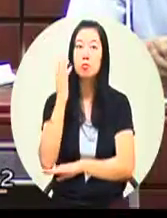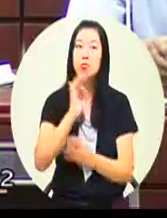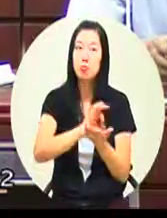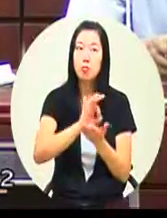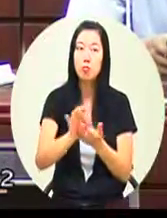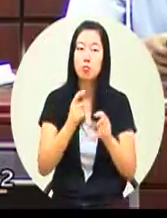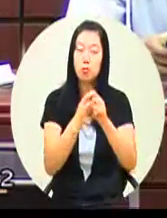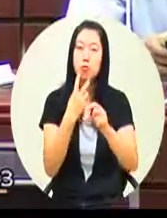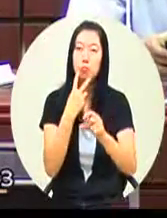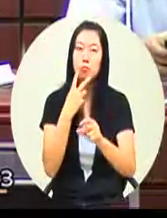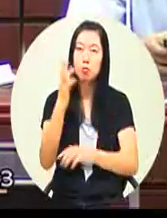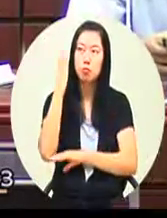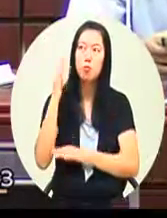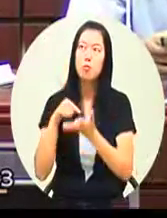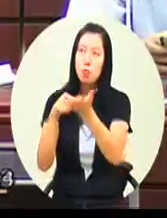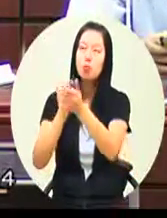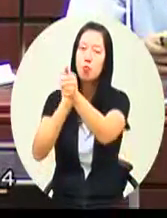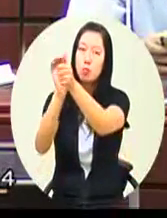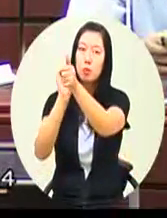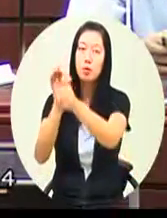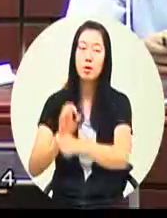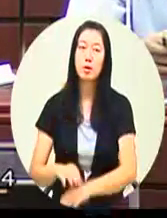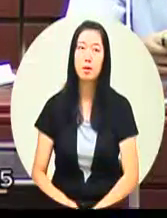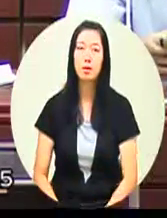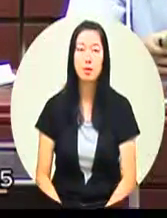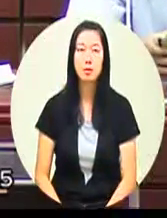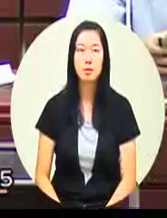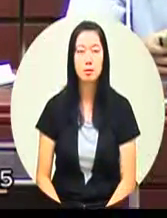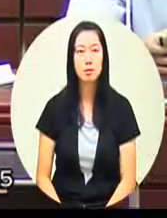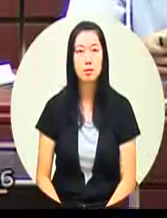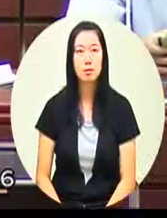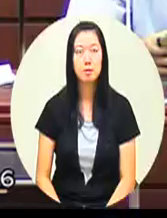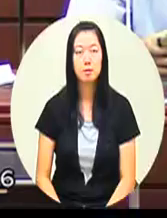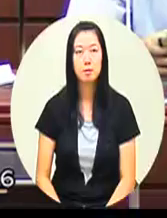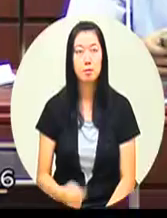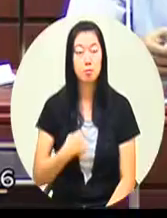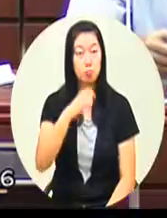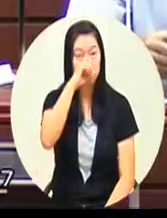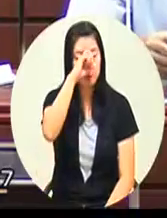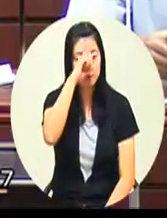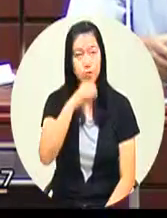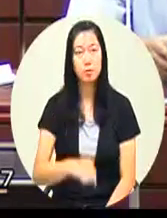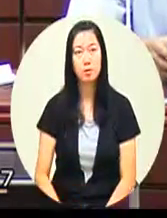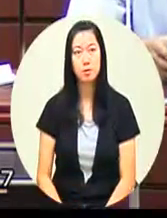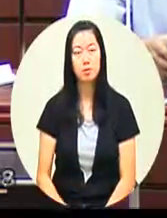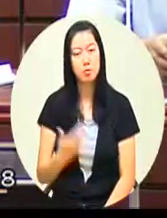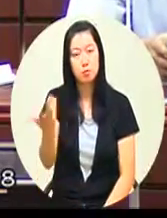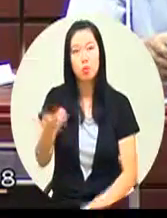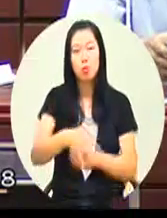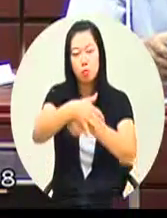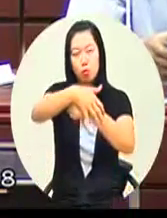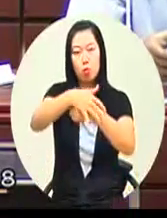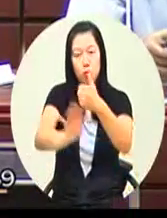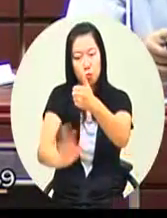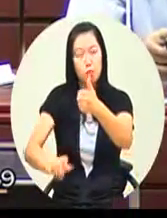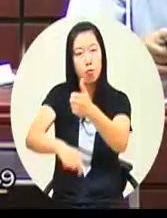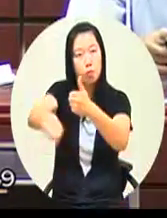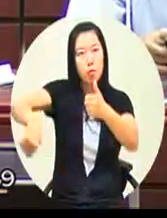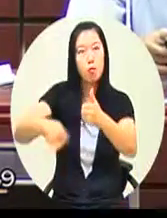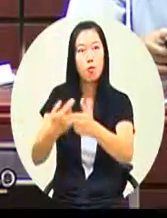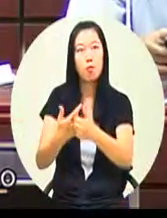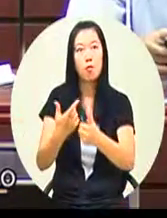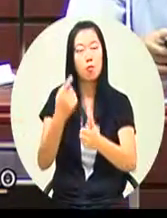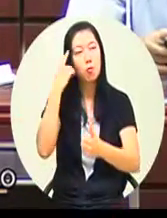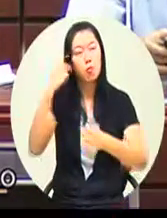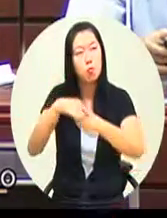中央来反映啦哈。那么这个料。啊，我呢希望我，我也麻烦我的同事，吼，你去具体的方案